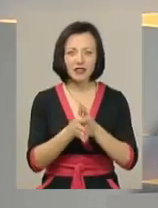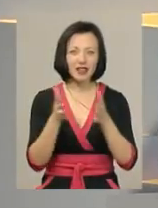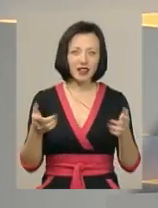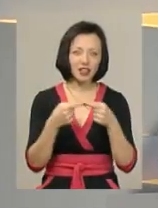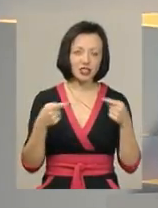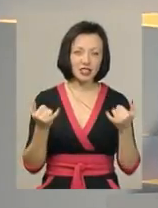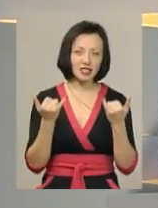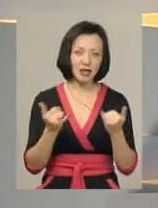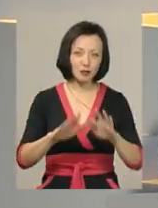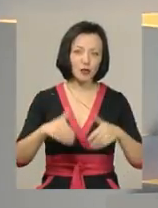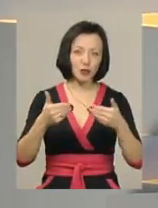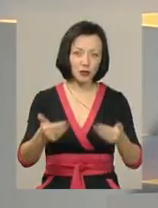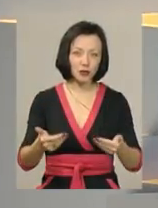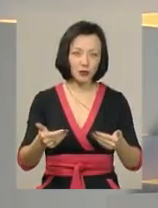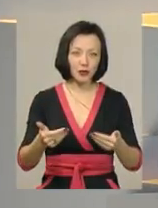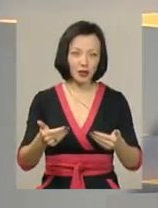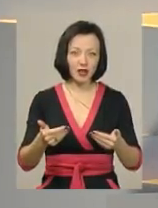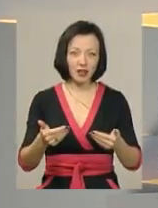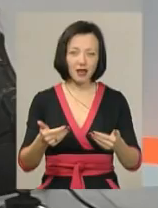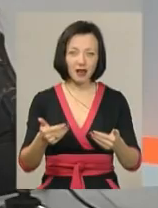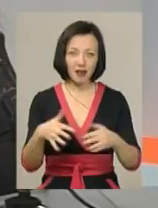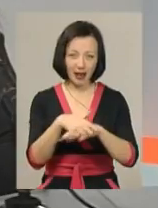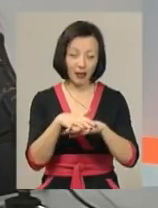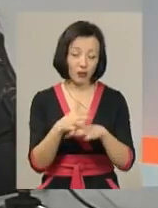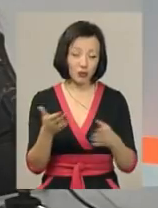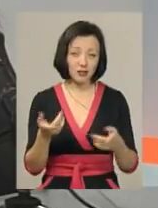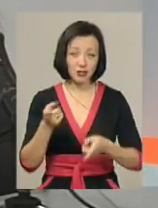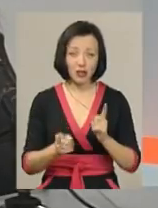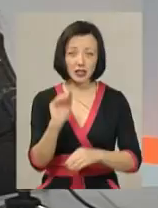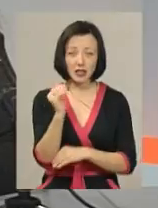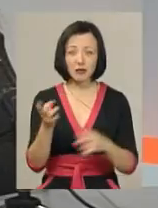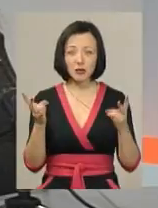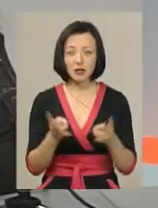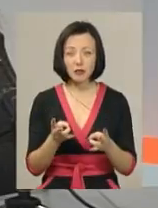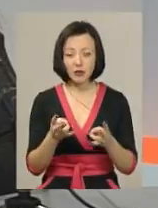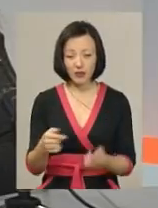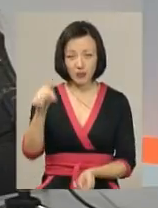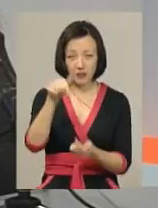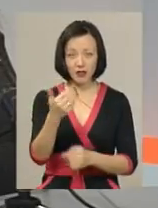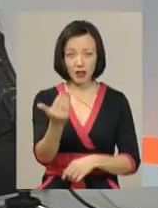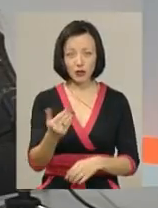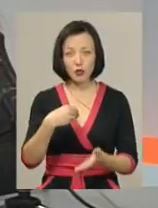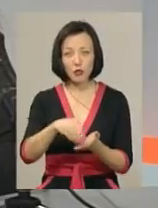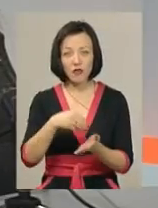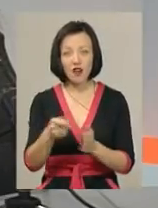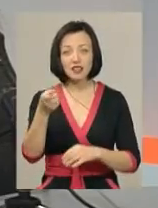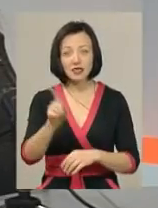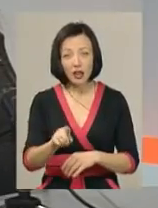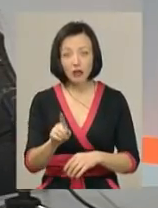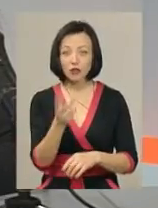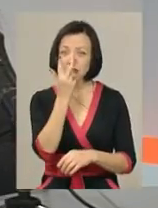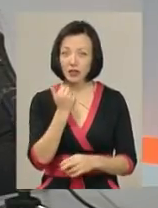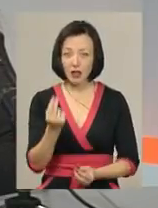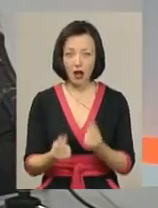речей які зараз пропонує нам індустрія то звичайно такій дитині потрібно відповідати її очікуванням і купувати те з чим вона